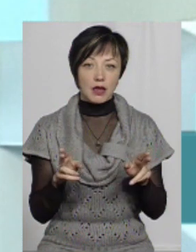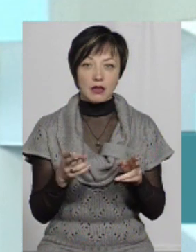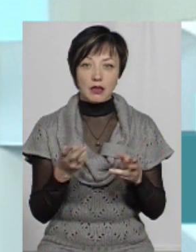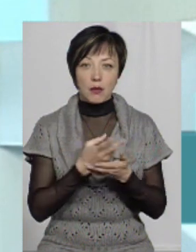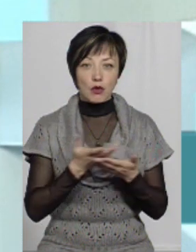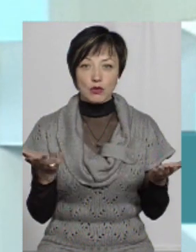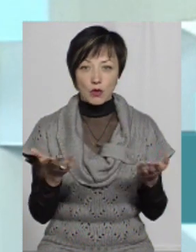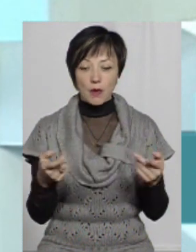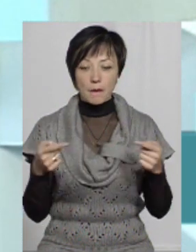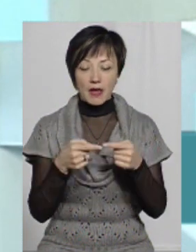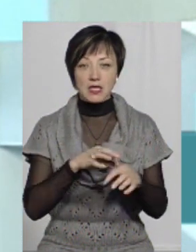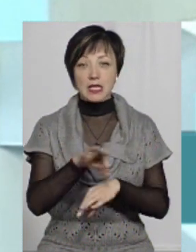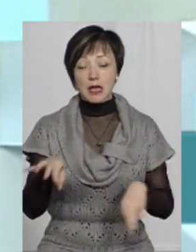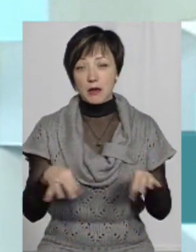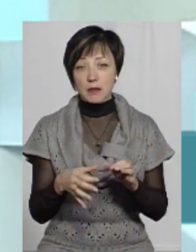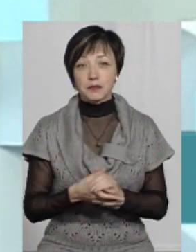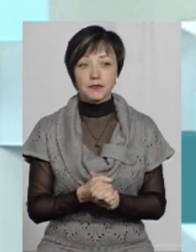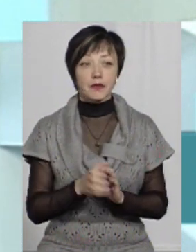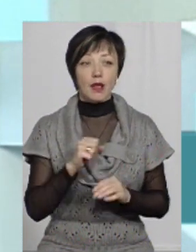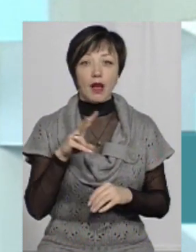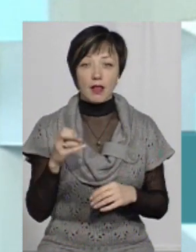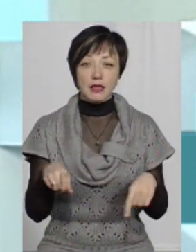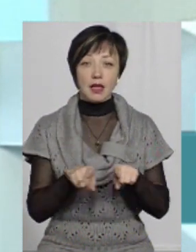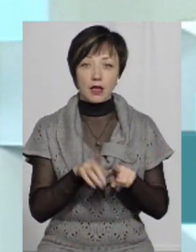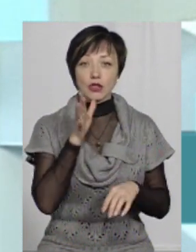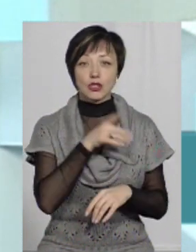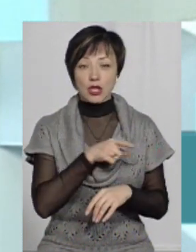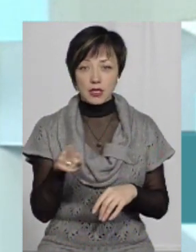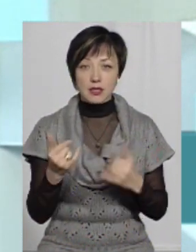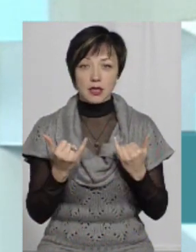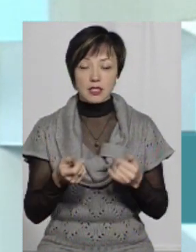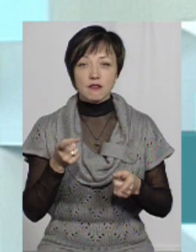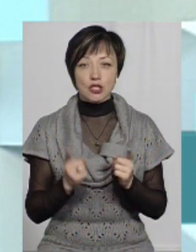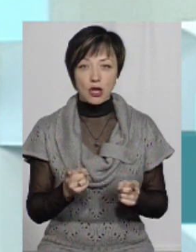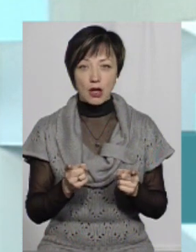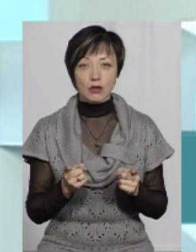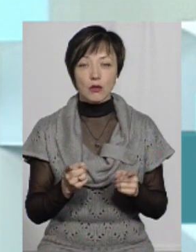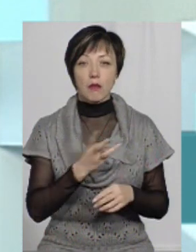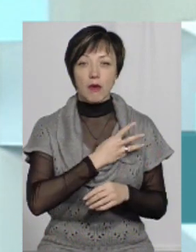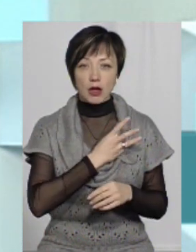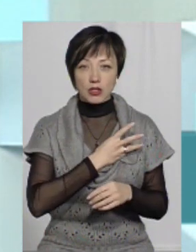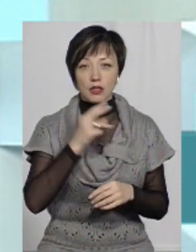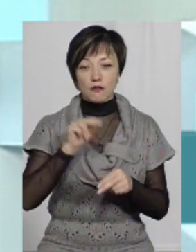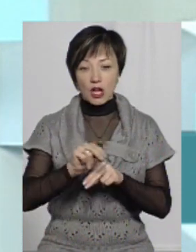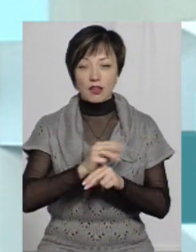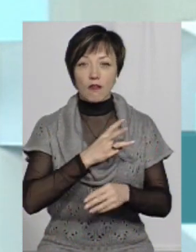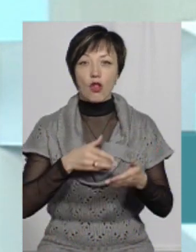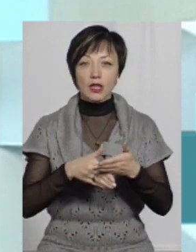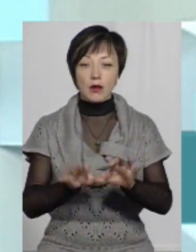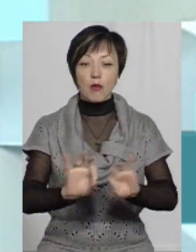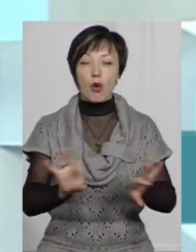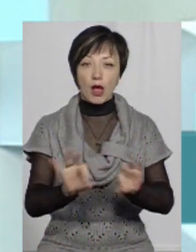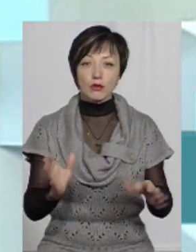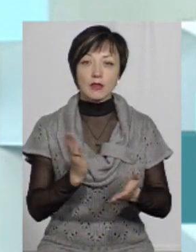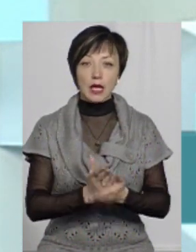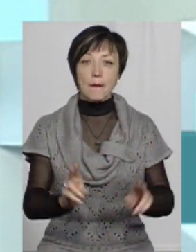якось непрозоро певні схеми, але це і такі часи. Але, звичайно, бажано навчати волонтерів,